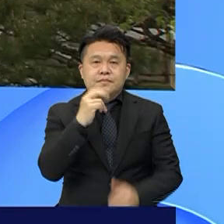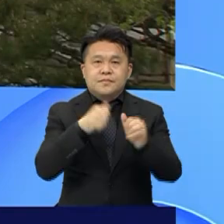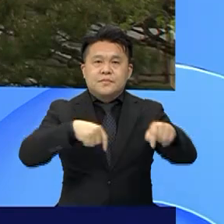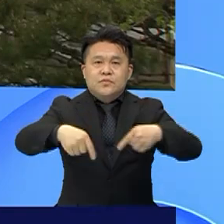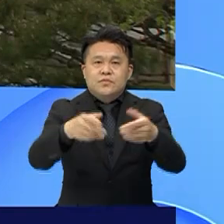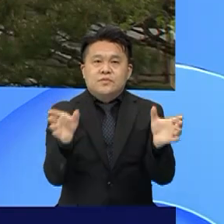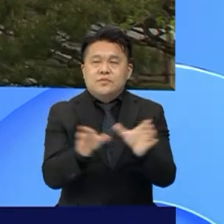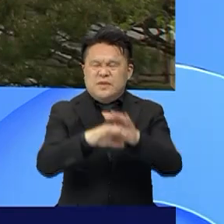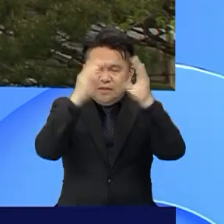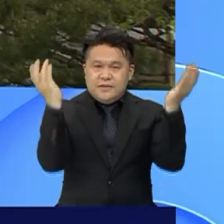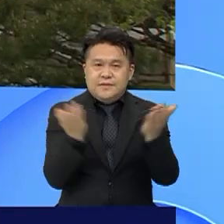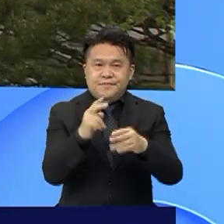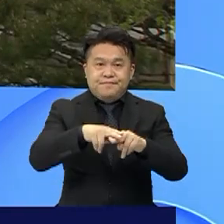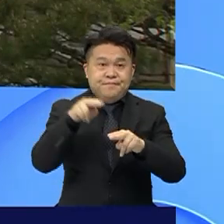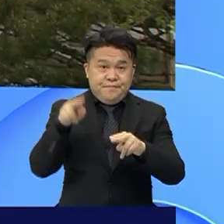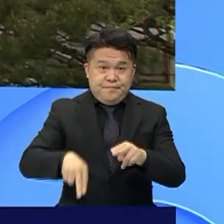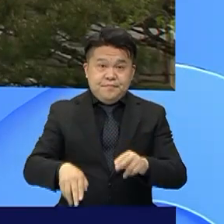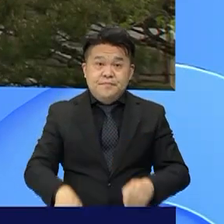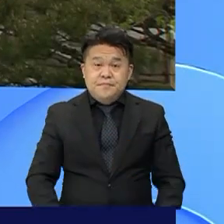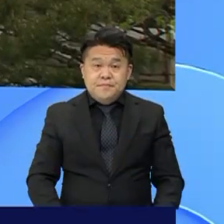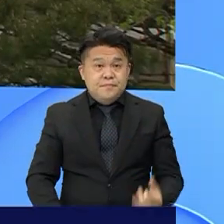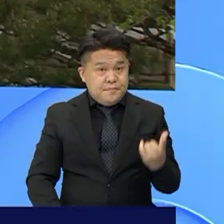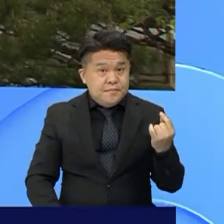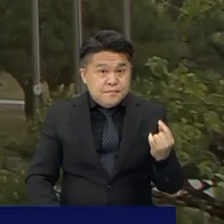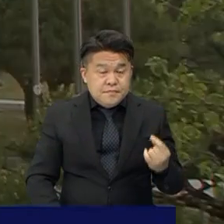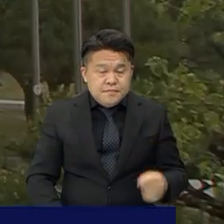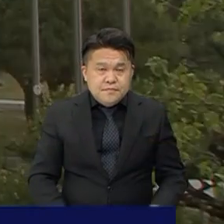지도부가 총사퇴하는 일이 벌어졌군요.